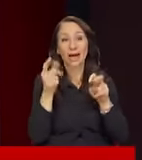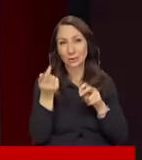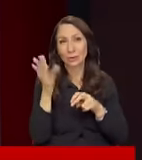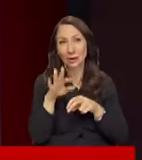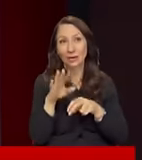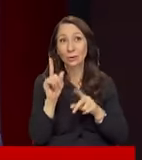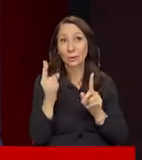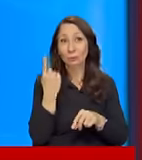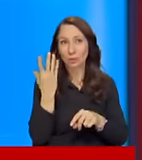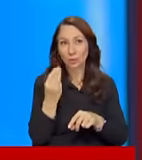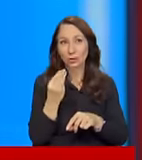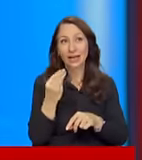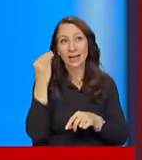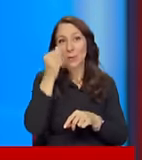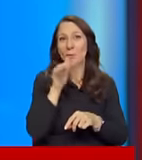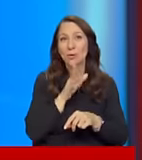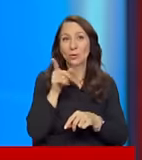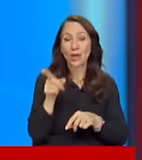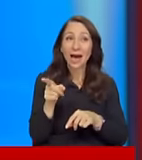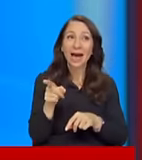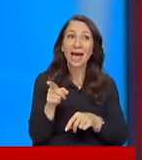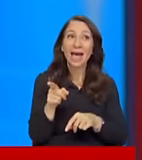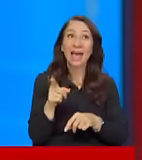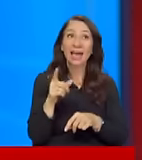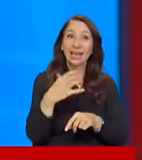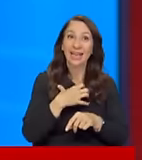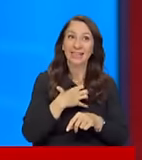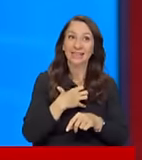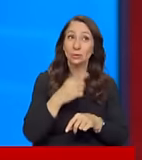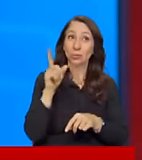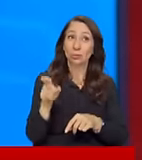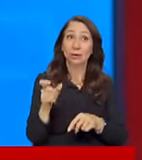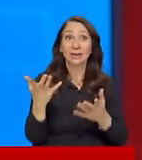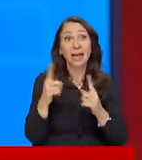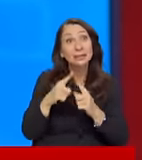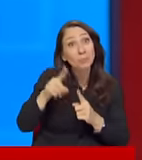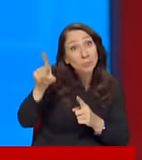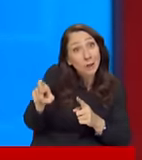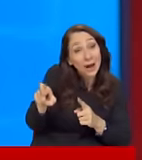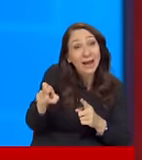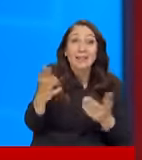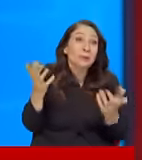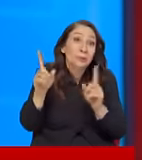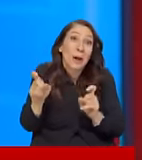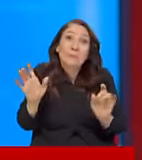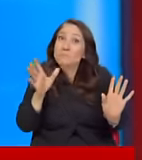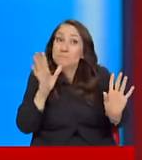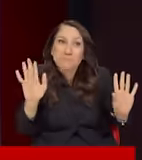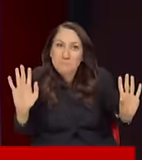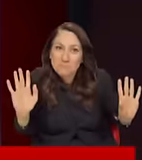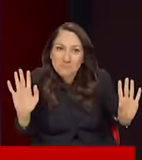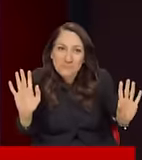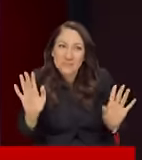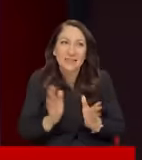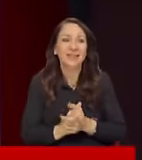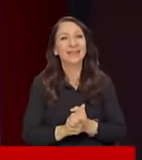sonra sürpriz olsun. Ekrem İmamoğlu'na kendisi de soracak. Artık hesap mı sorar? Eyvah. Ne sorar? Onu da